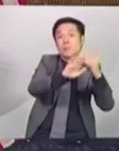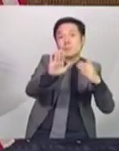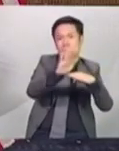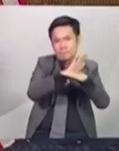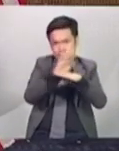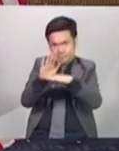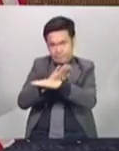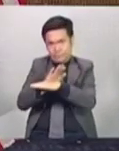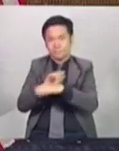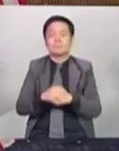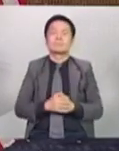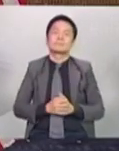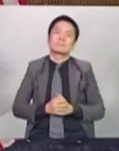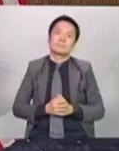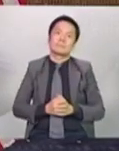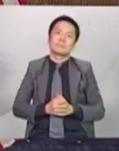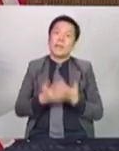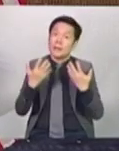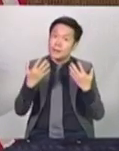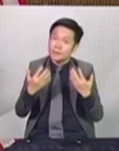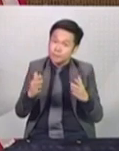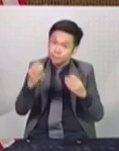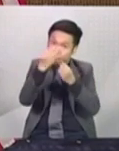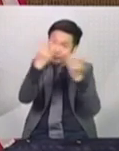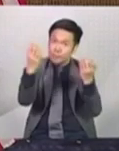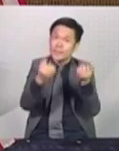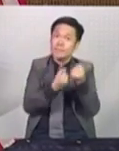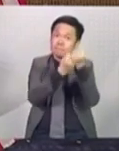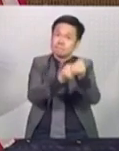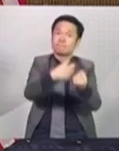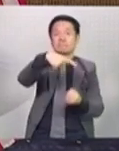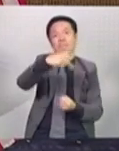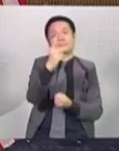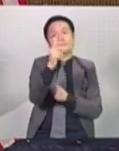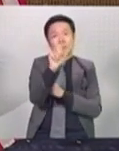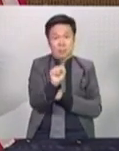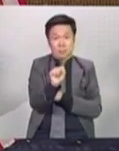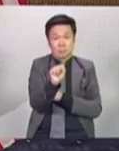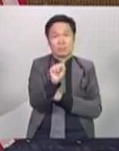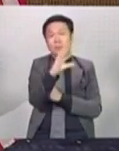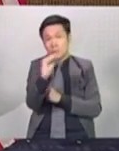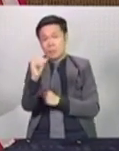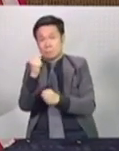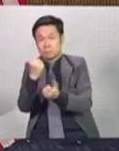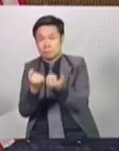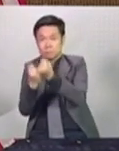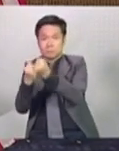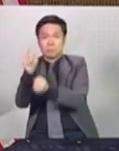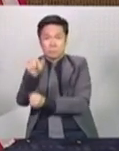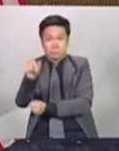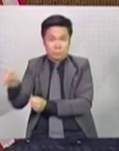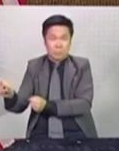Seperti yang telah diumumkan sebelum ini, bagi membantu PKS serta individu, kerajaan menyambut baik